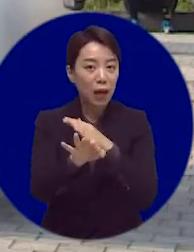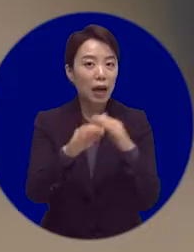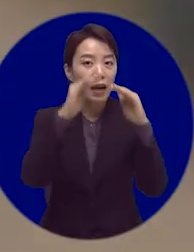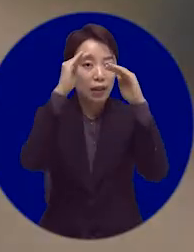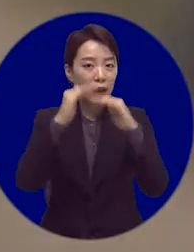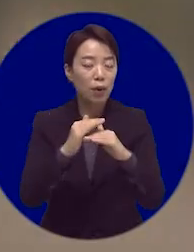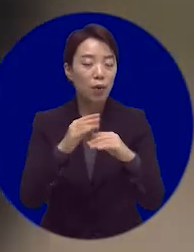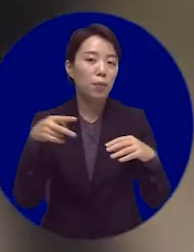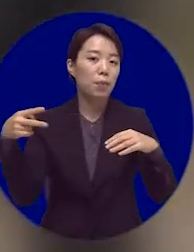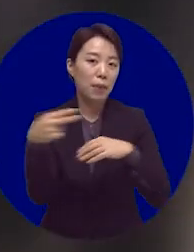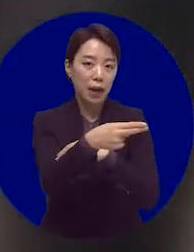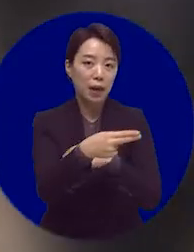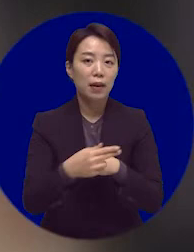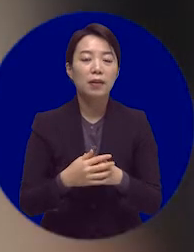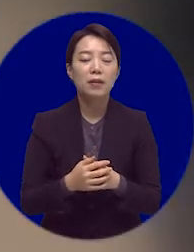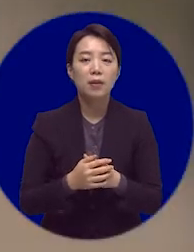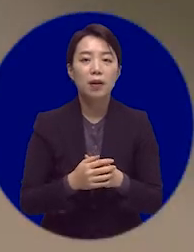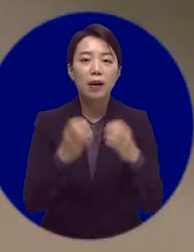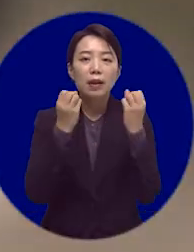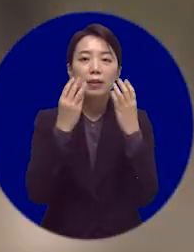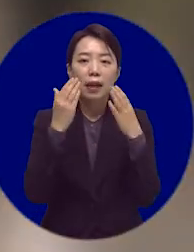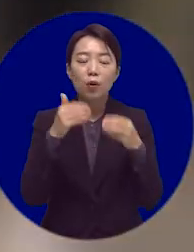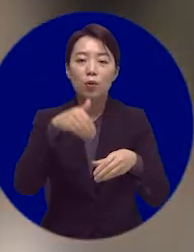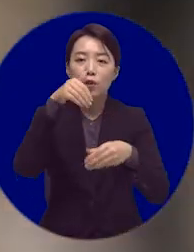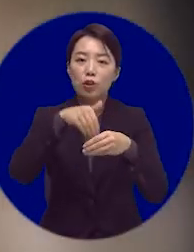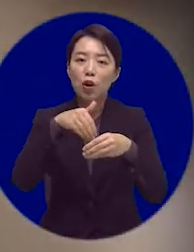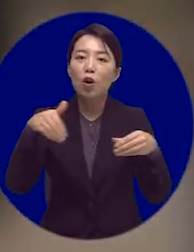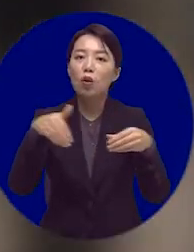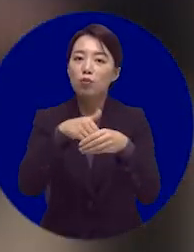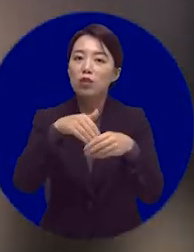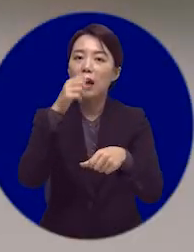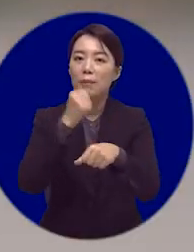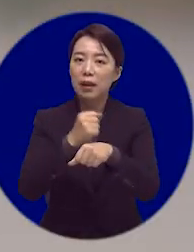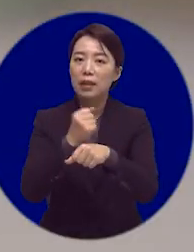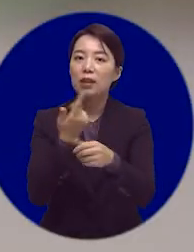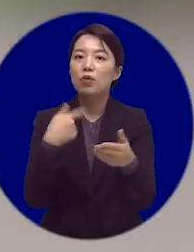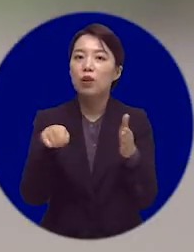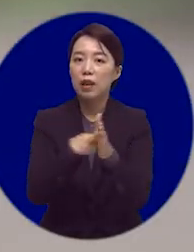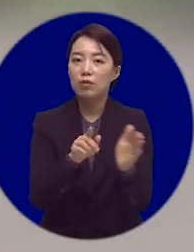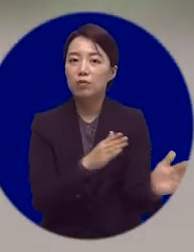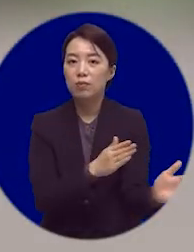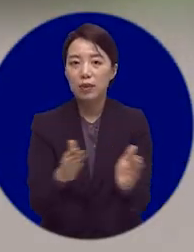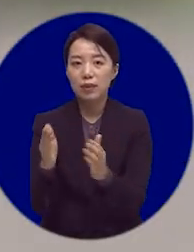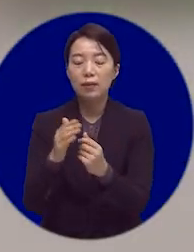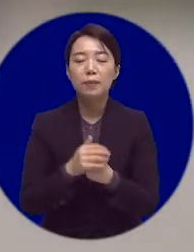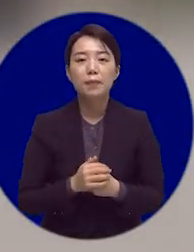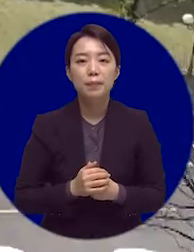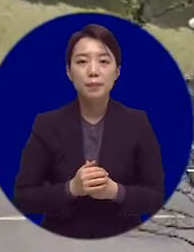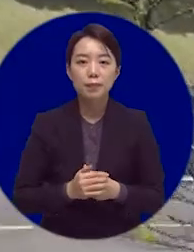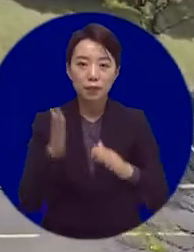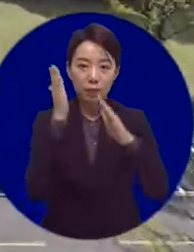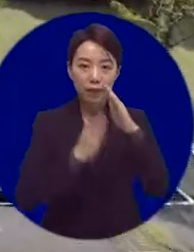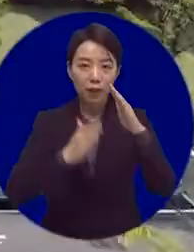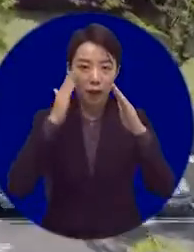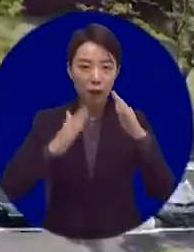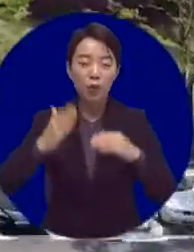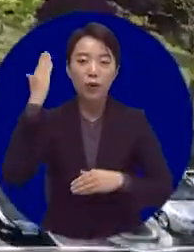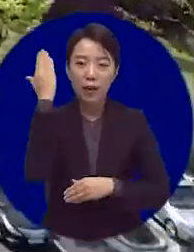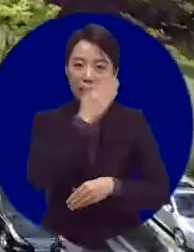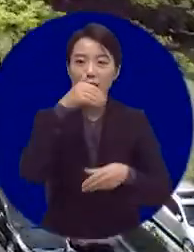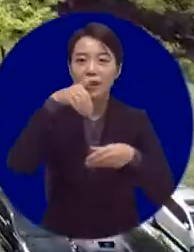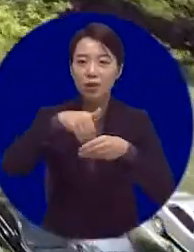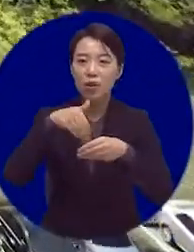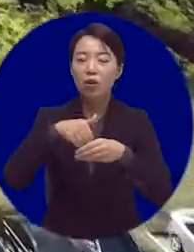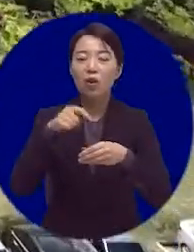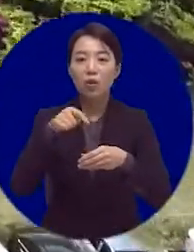행위를 효과적으로 근절하여 새로운 선거 문화 풍토를 만들기 위해서 도입된 규정입니다. 공정하고